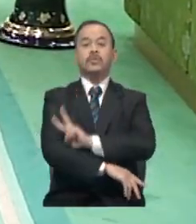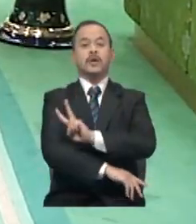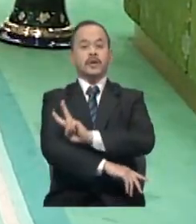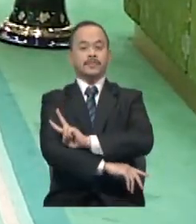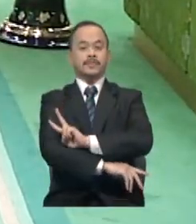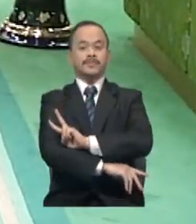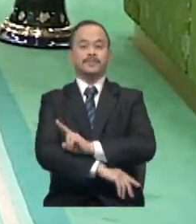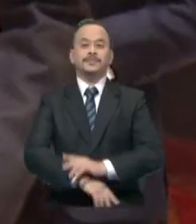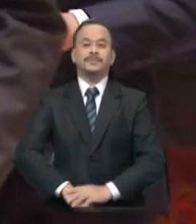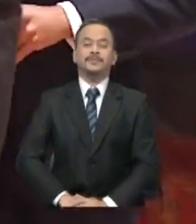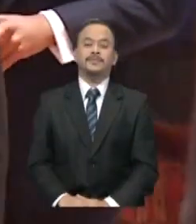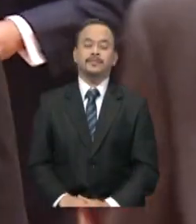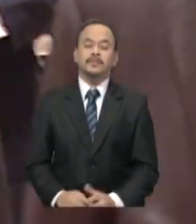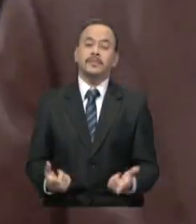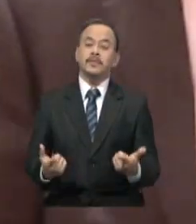2 hari.